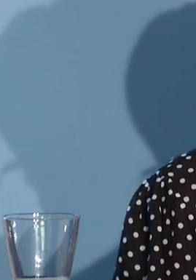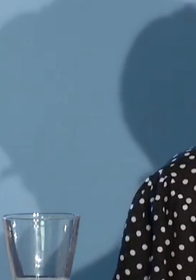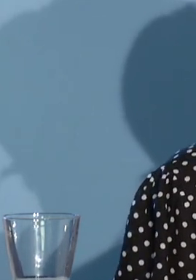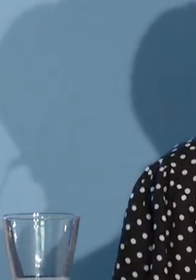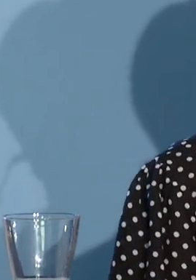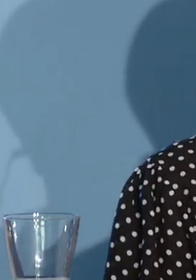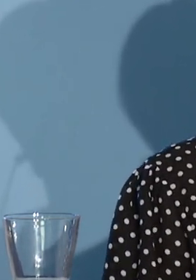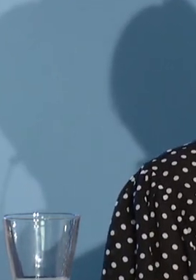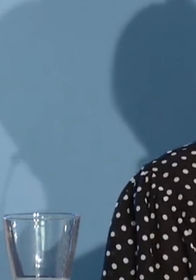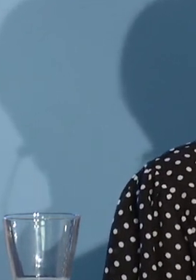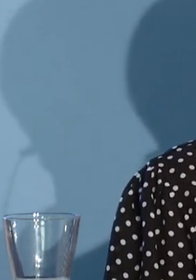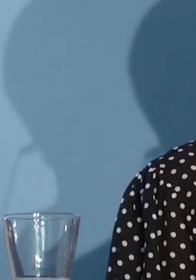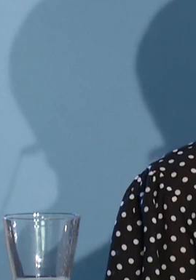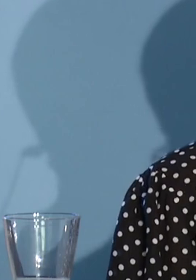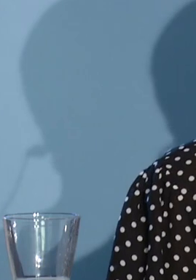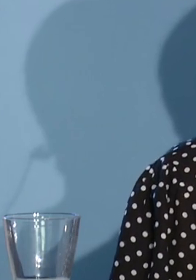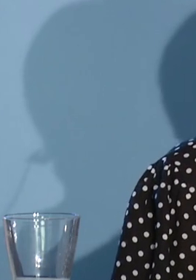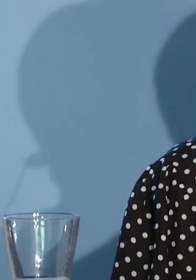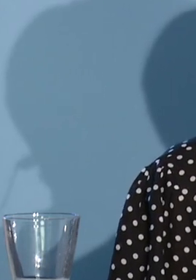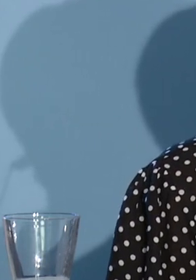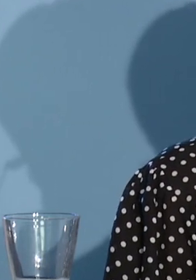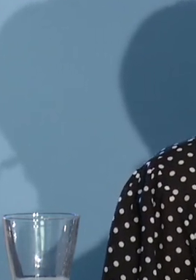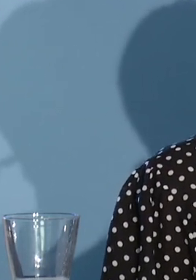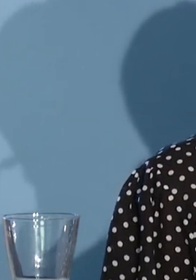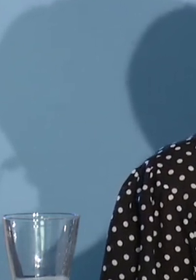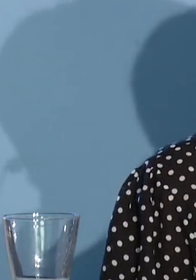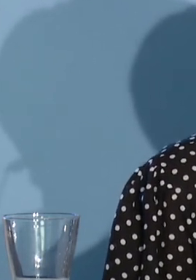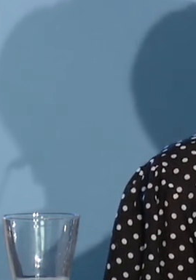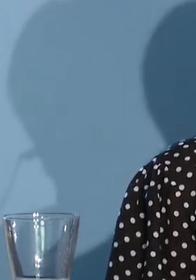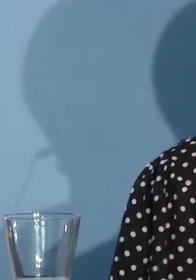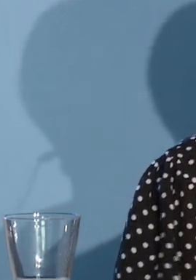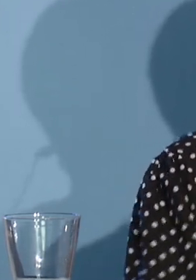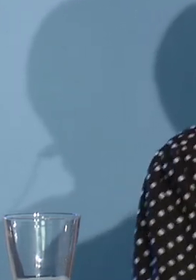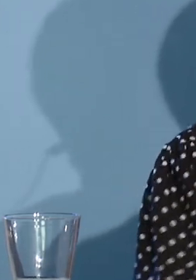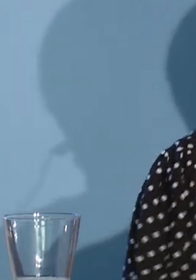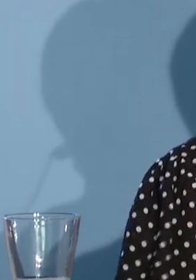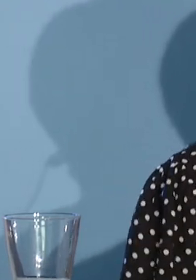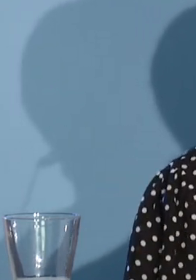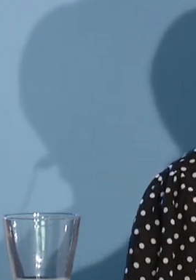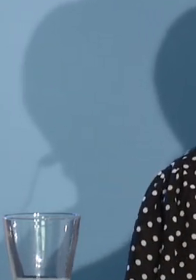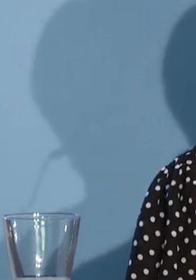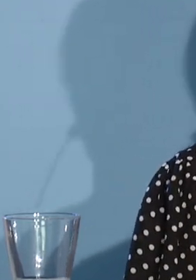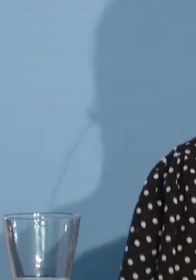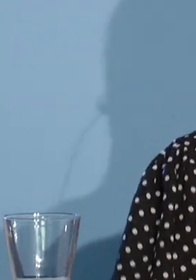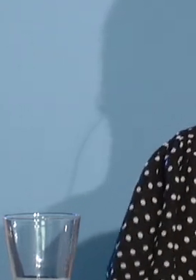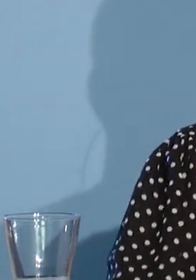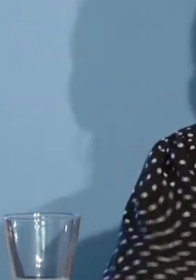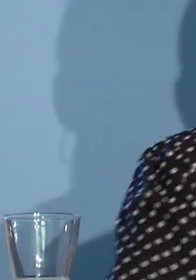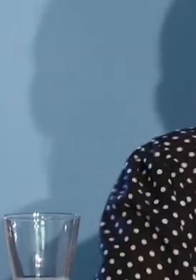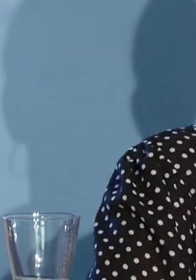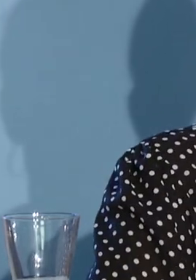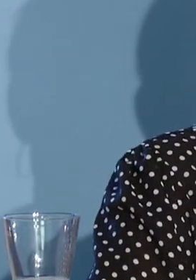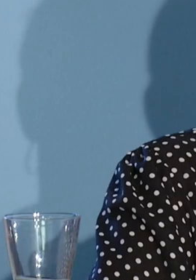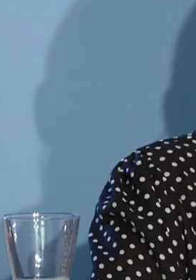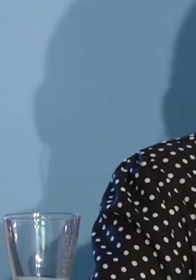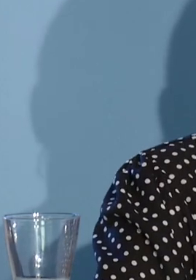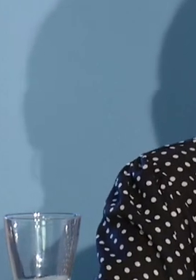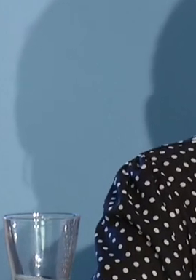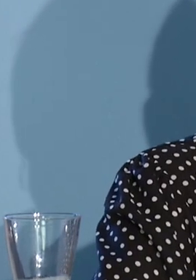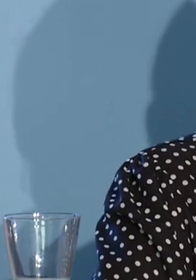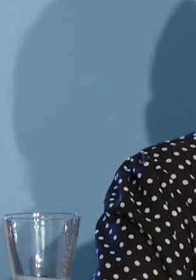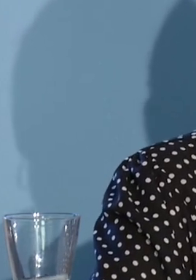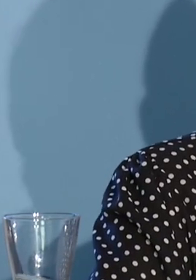Sverige. Många gånger sker händelserna liksom samtidigt, så vi konkurrerar med resurserna. Men sen också från staten eller